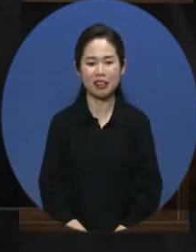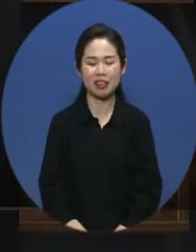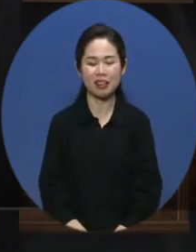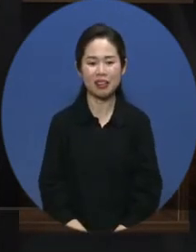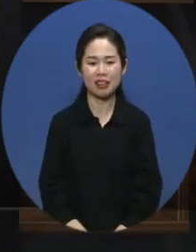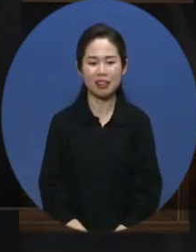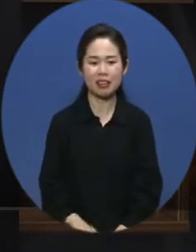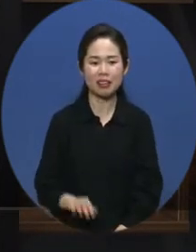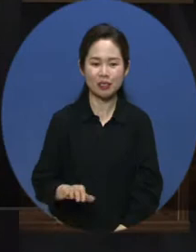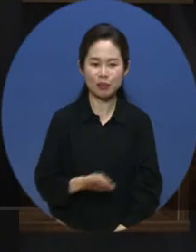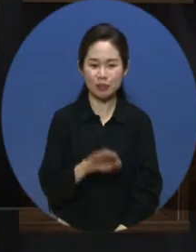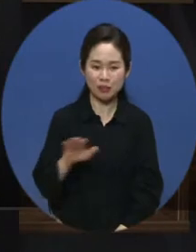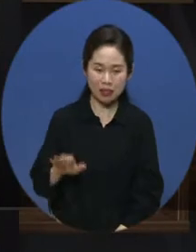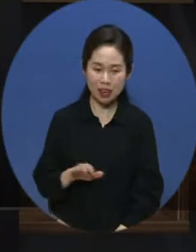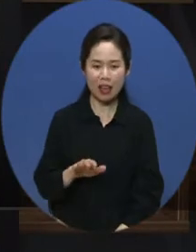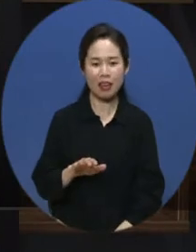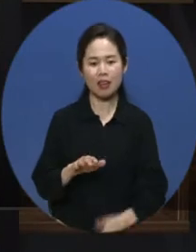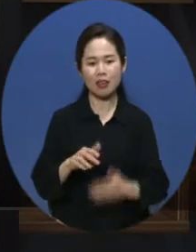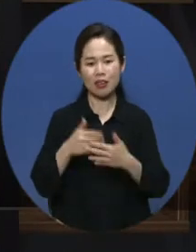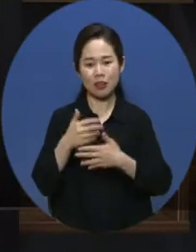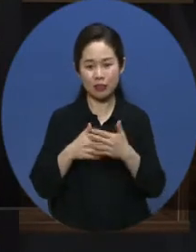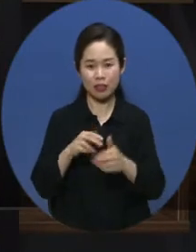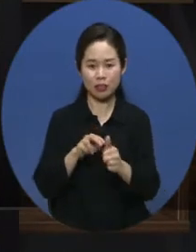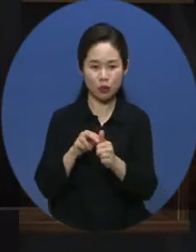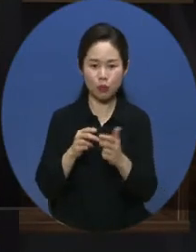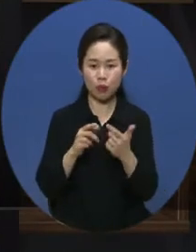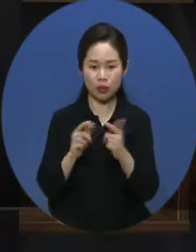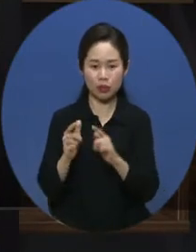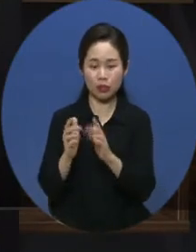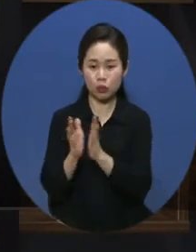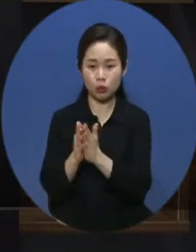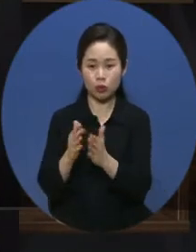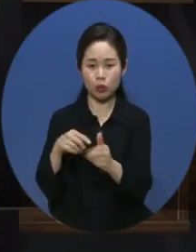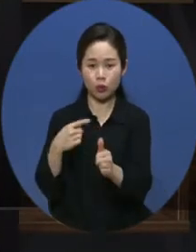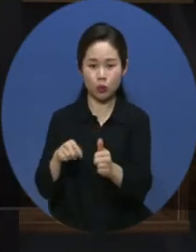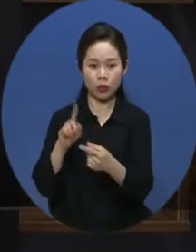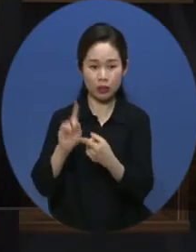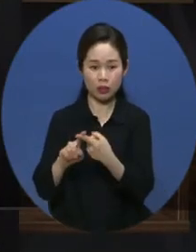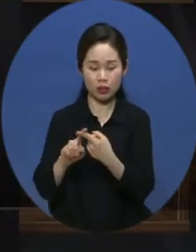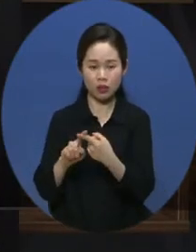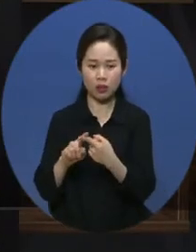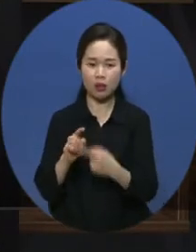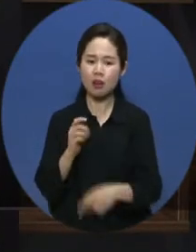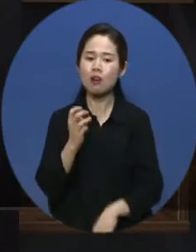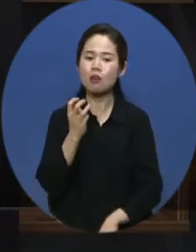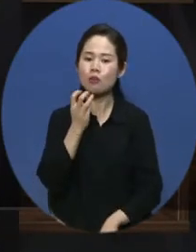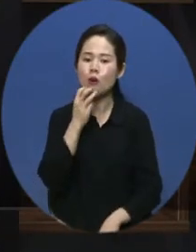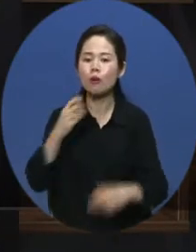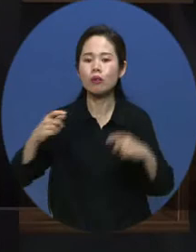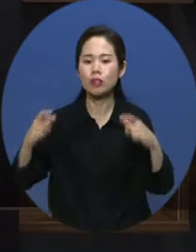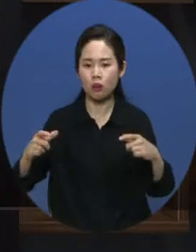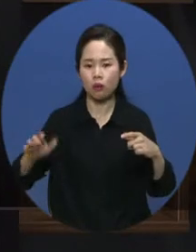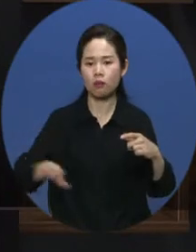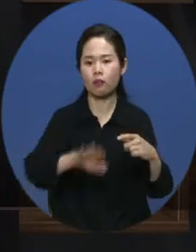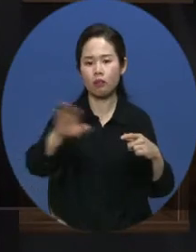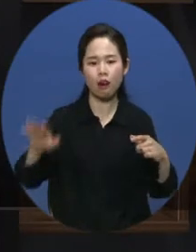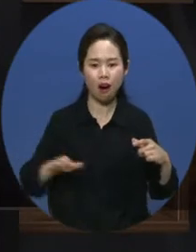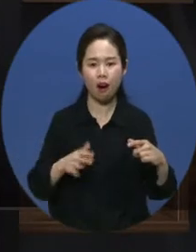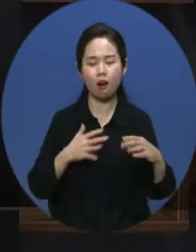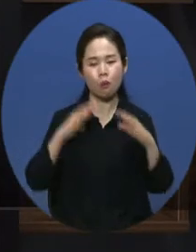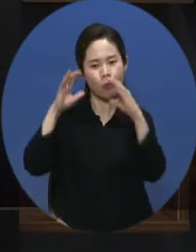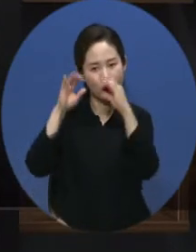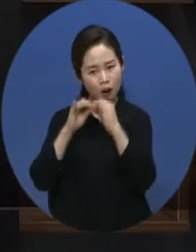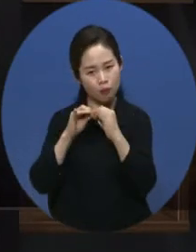저희 컨텐츠며 그리고 이 교육에 대해서 서울 안에서는 굉장히 많은 분들이 공감을 해주시고